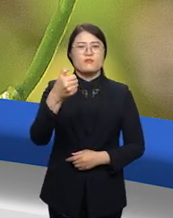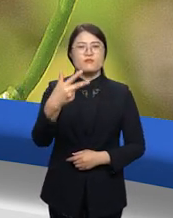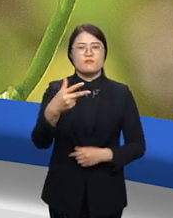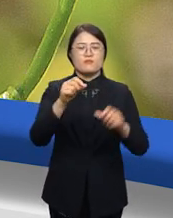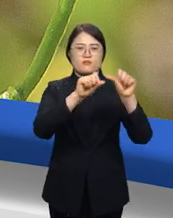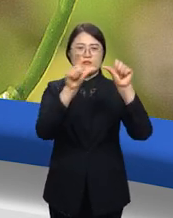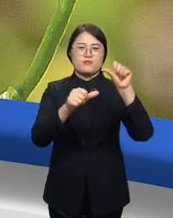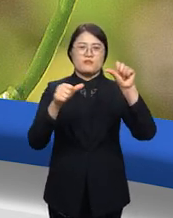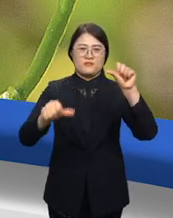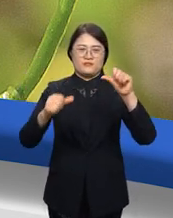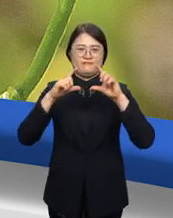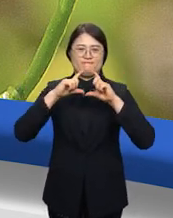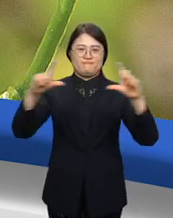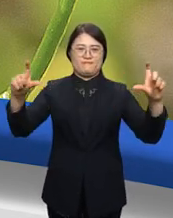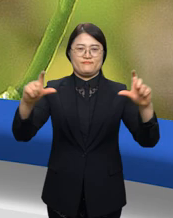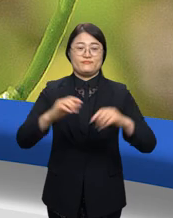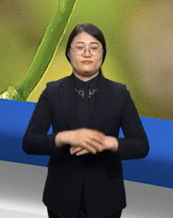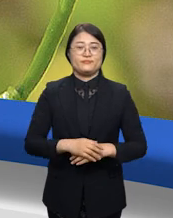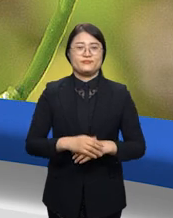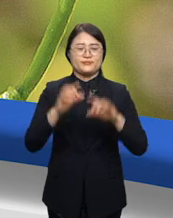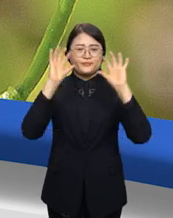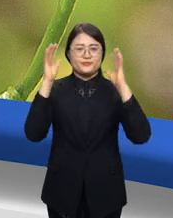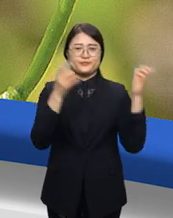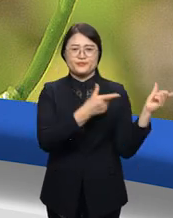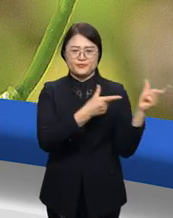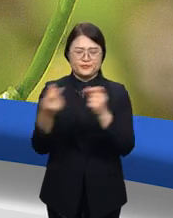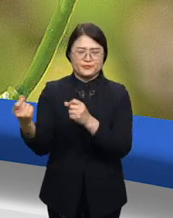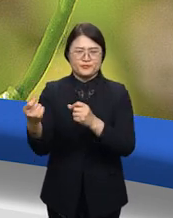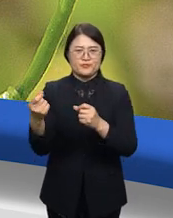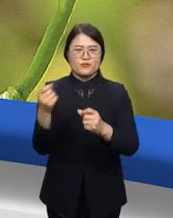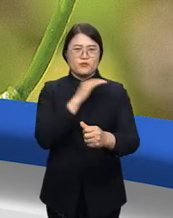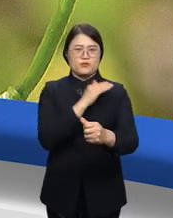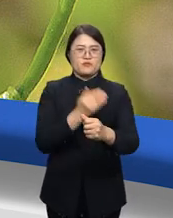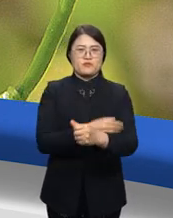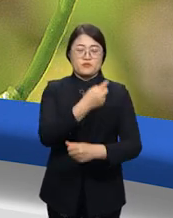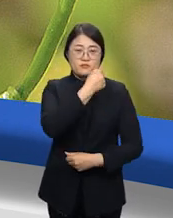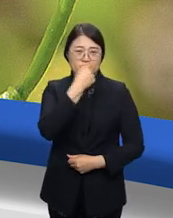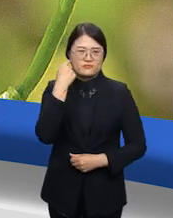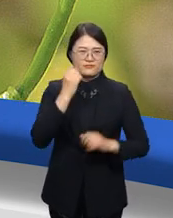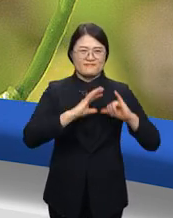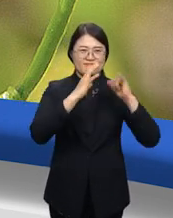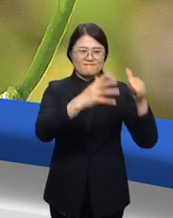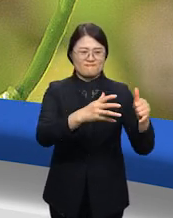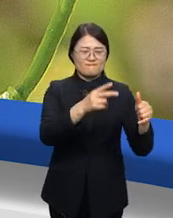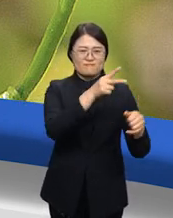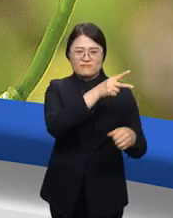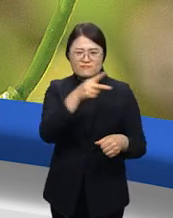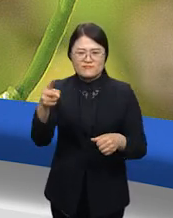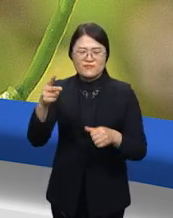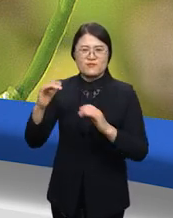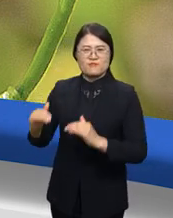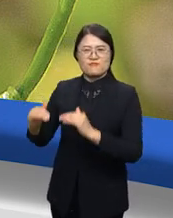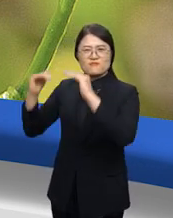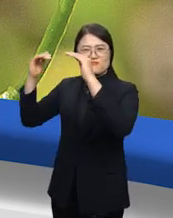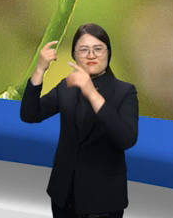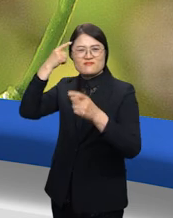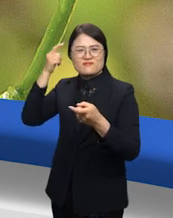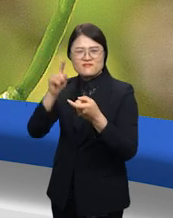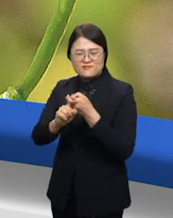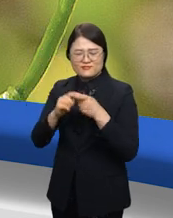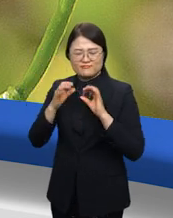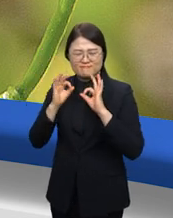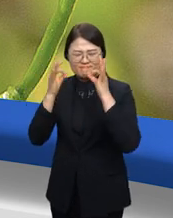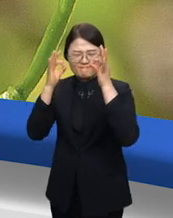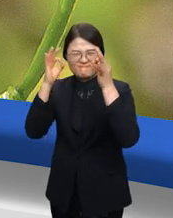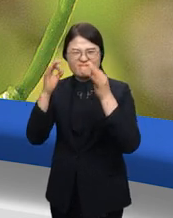1957년 5월 5일 선포됐습니다. 모든 어린이가 마땅한 권리를 보장받는 세상, 어른들의 관심과